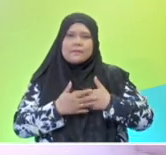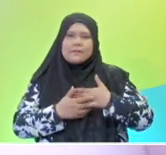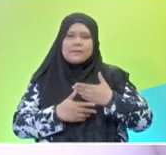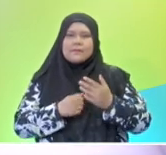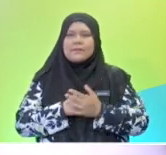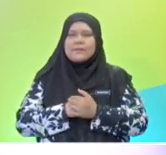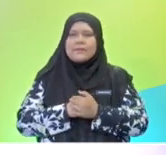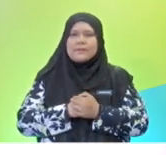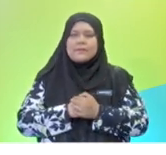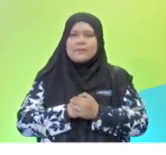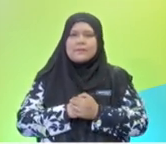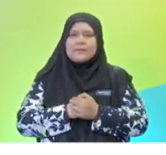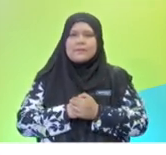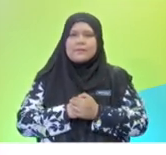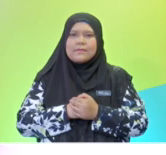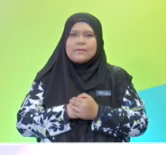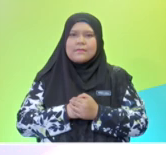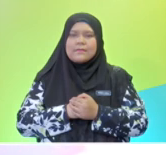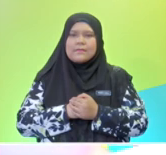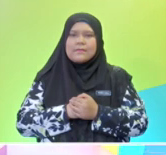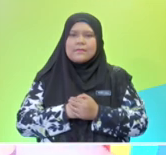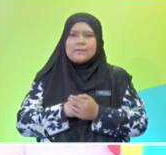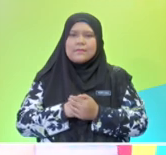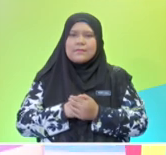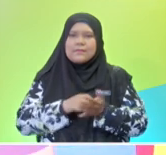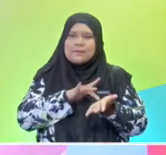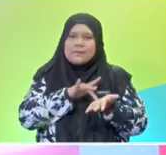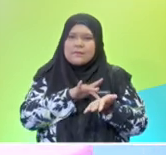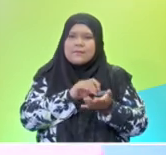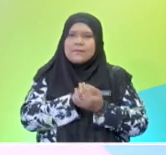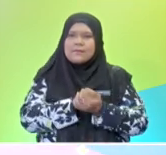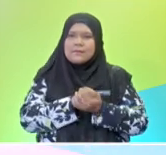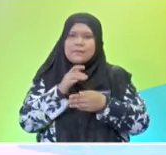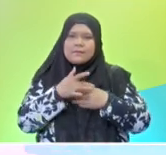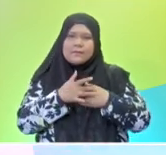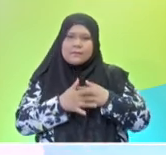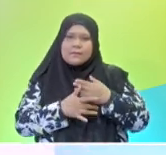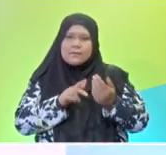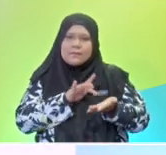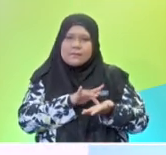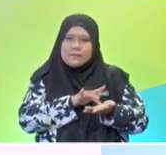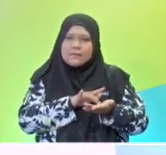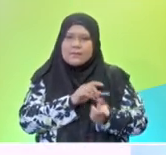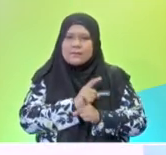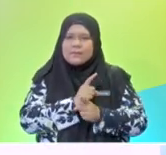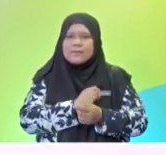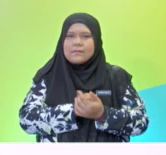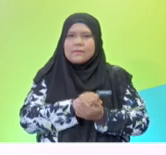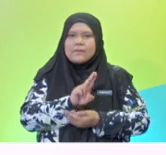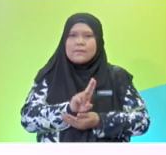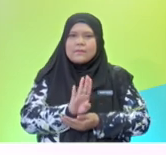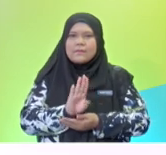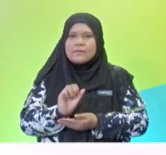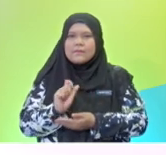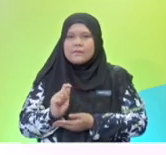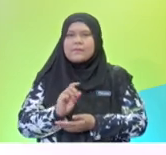kena menyapu ubat cikgu. Kalau kita luka, kita kena letak ubat. U-B-A-T. U-B-A-T.